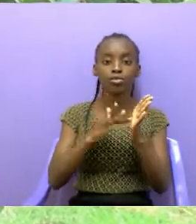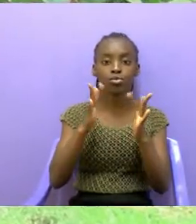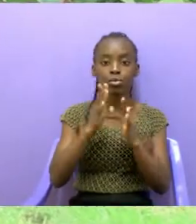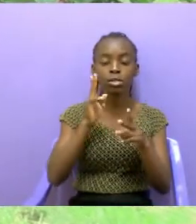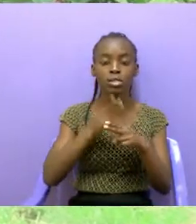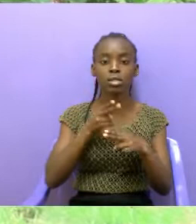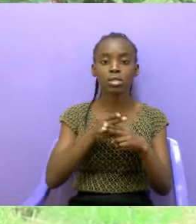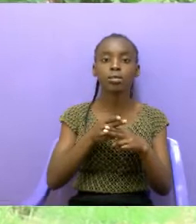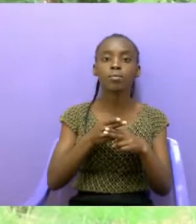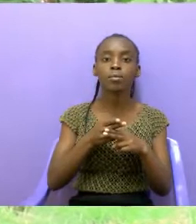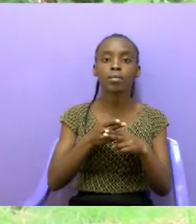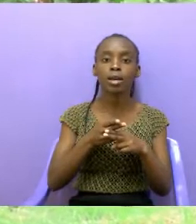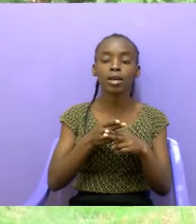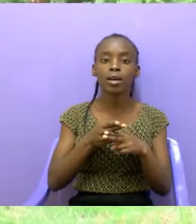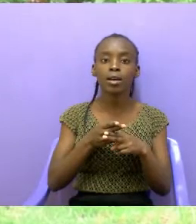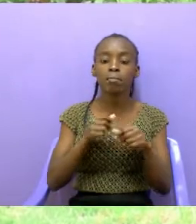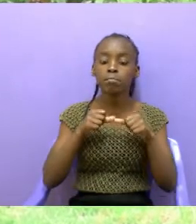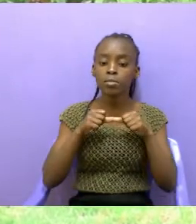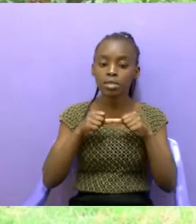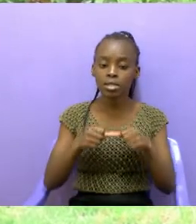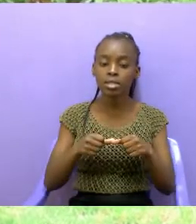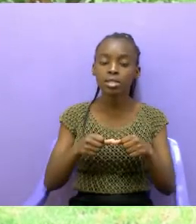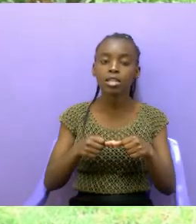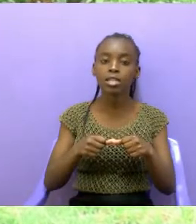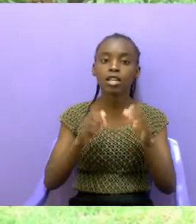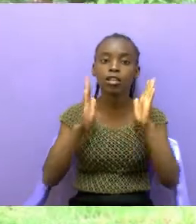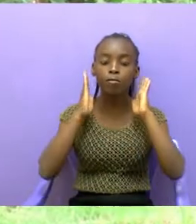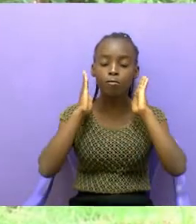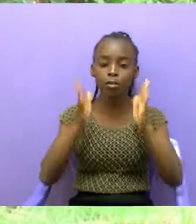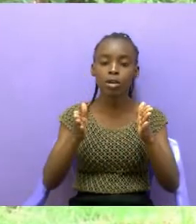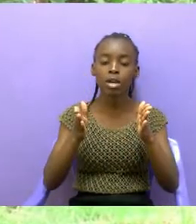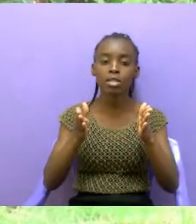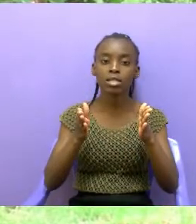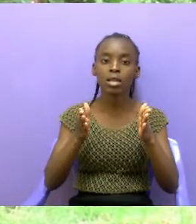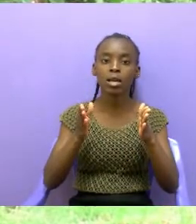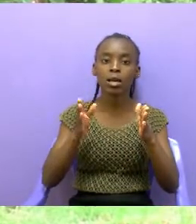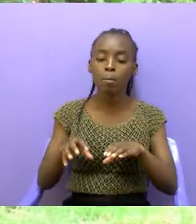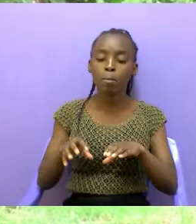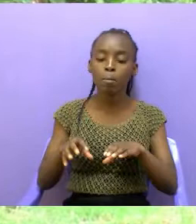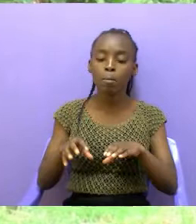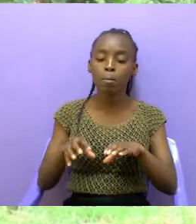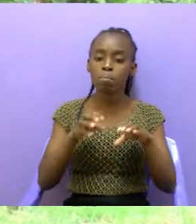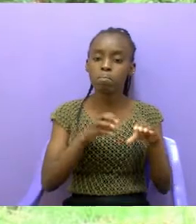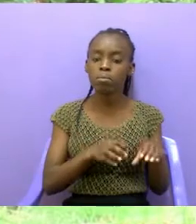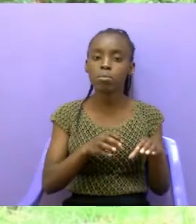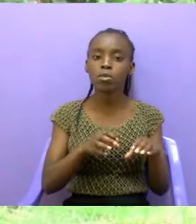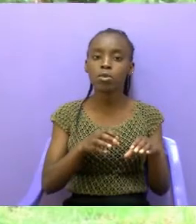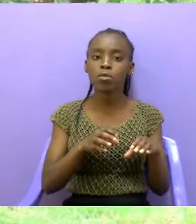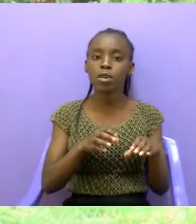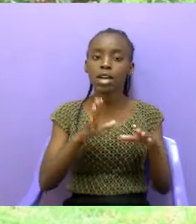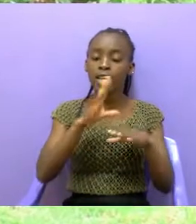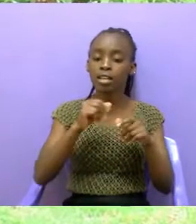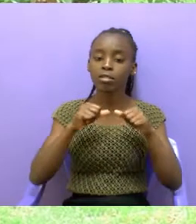Yesu. Remain focused. Let's remain focused. Let's move on. Let's continue serving